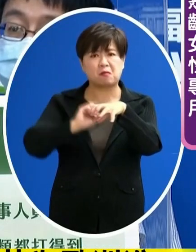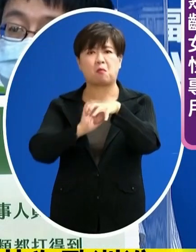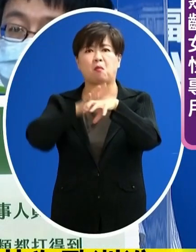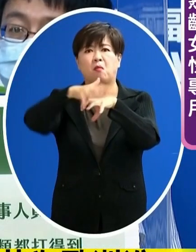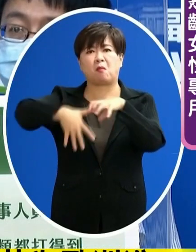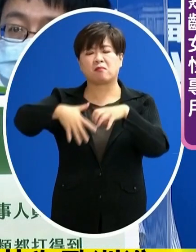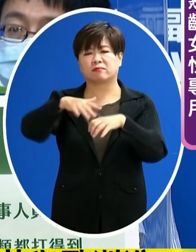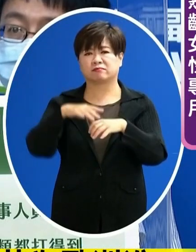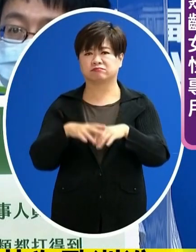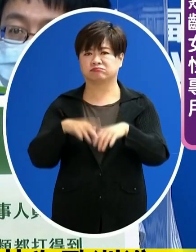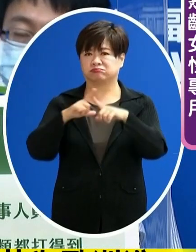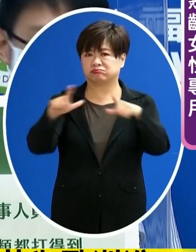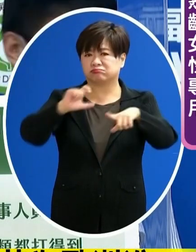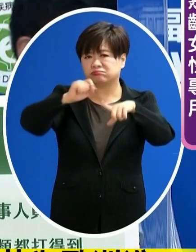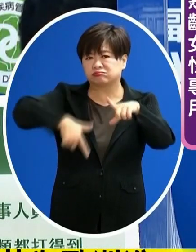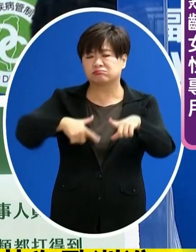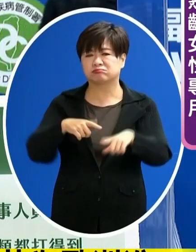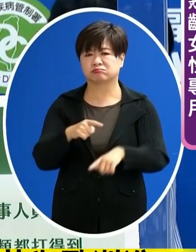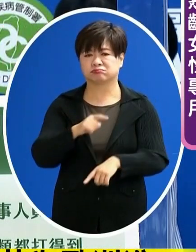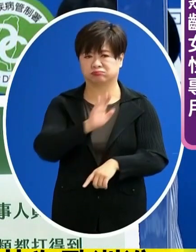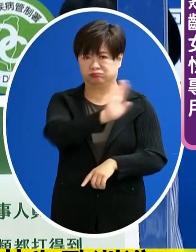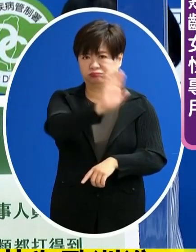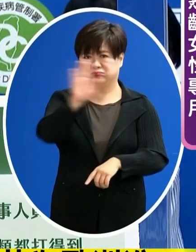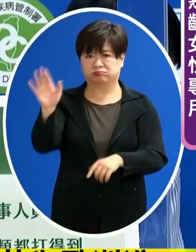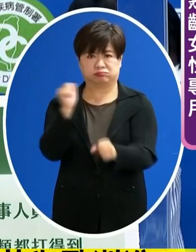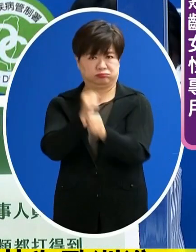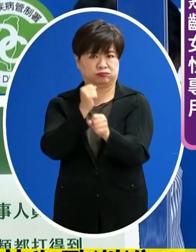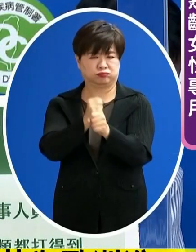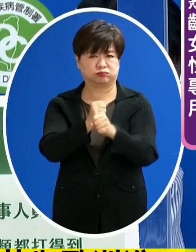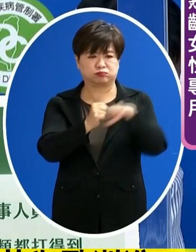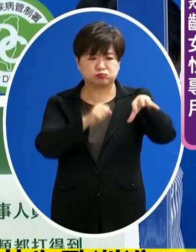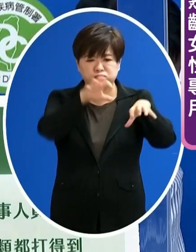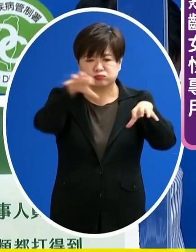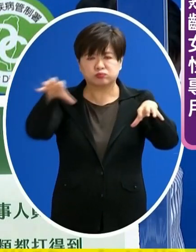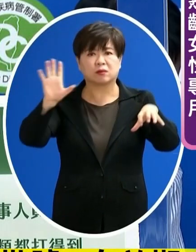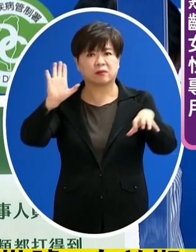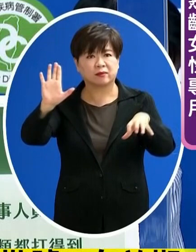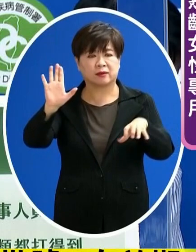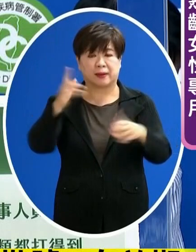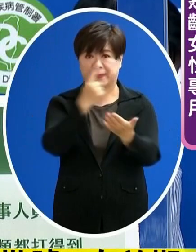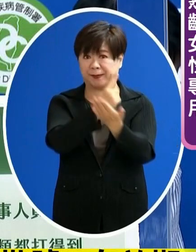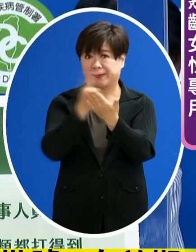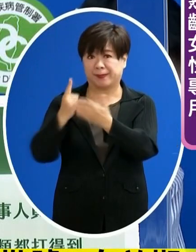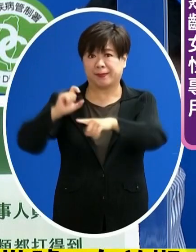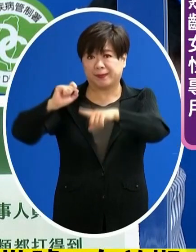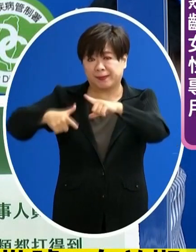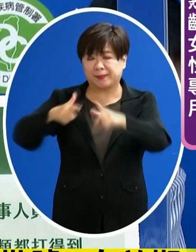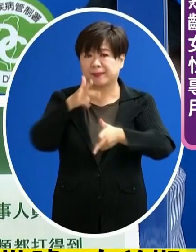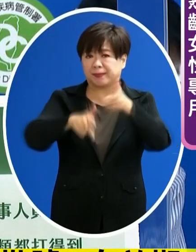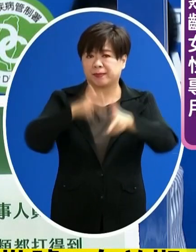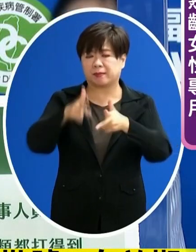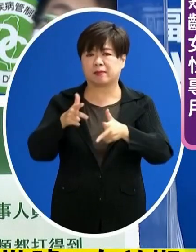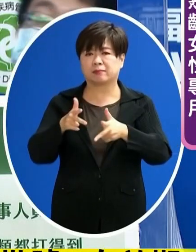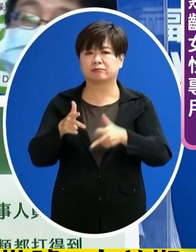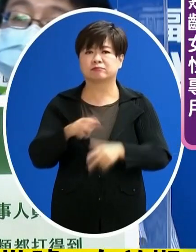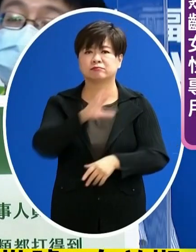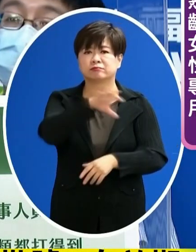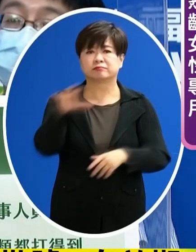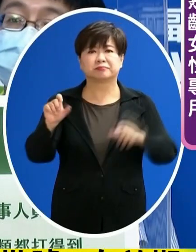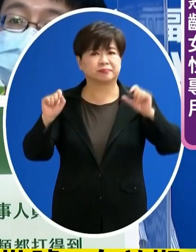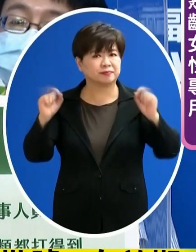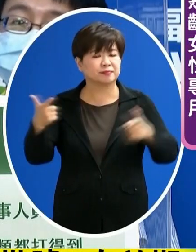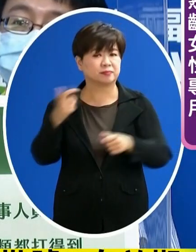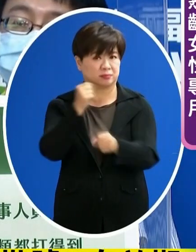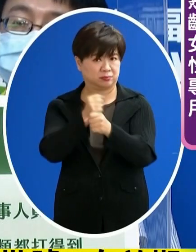好的疫苗厂来相关的一个制造跟生产。好，那我们对于每一个厂的，只要是不同厂的一个制